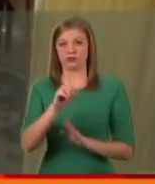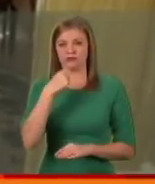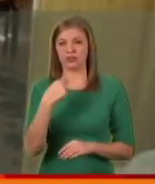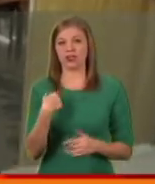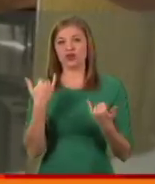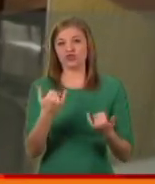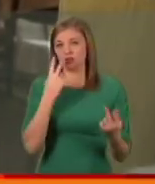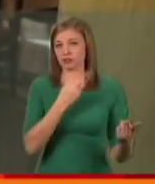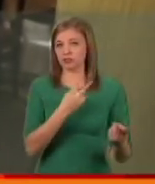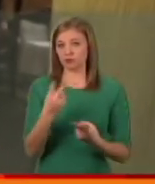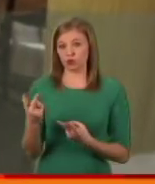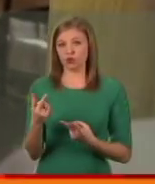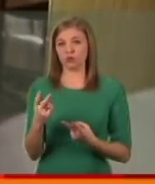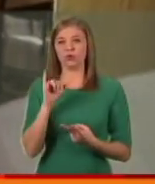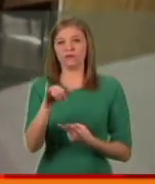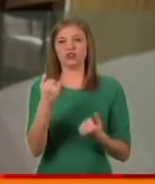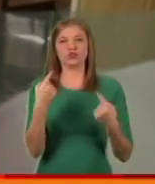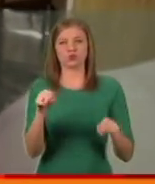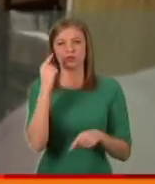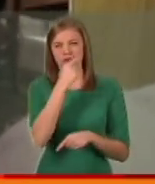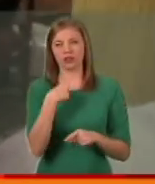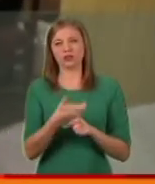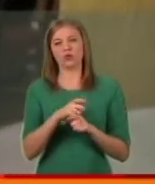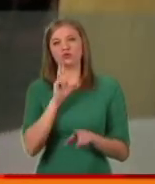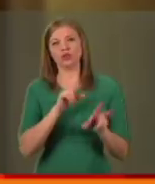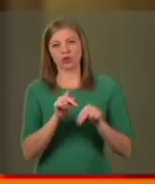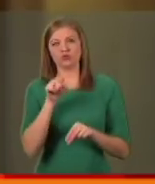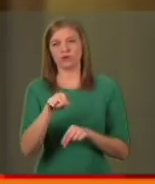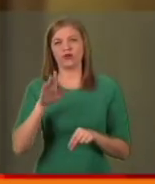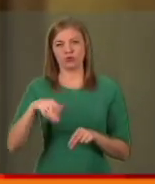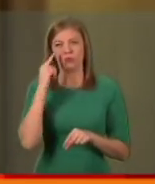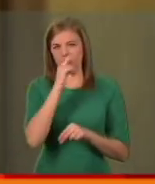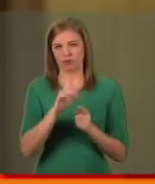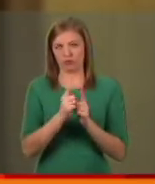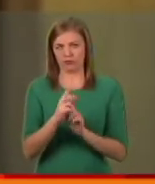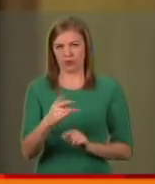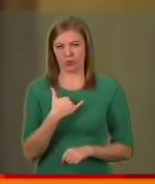я зараз дивлюся, от у вас зараз інші очі. Я дуже сподіваюся, що вони у вас будуть такі, як у мене.